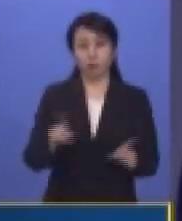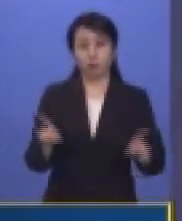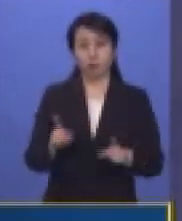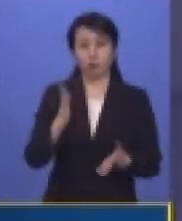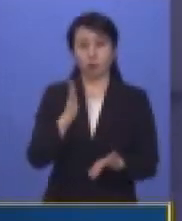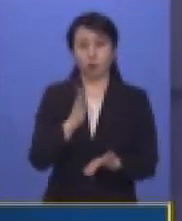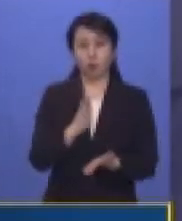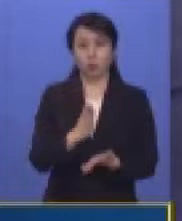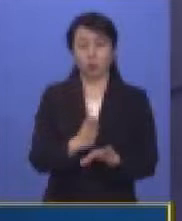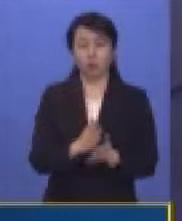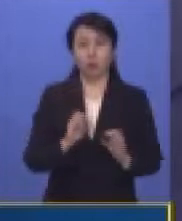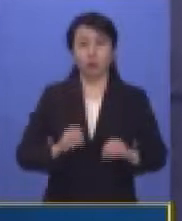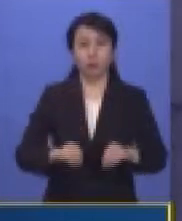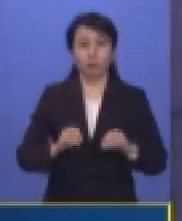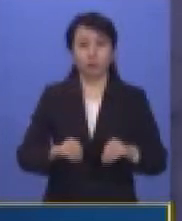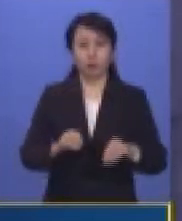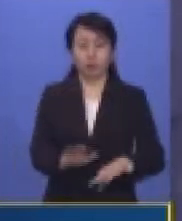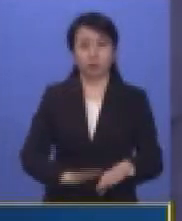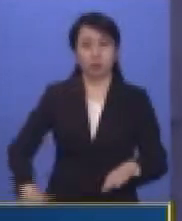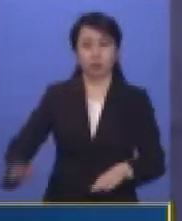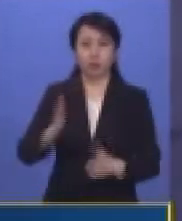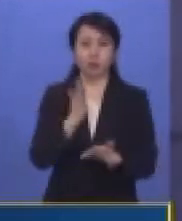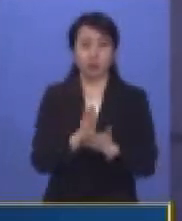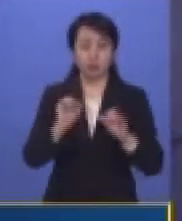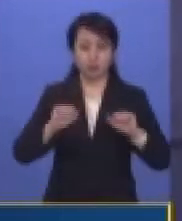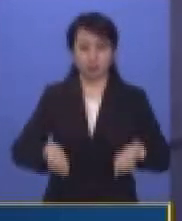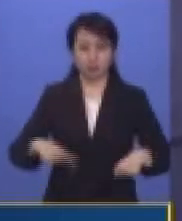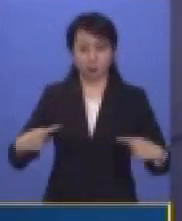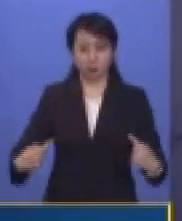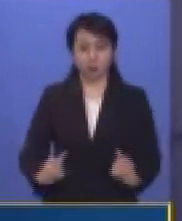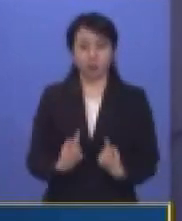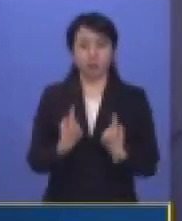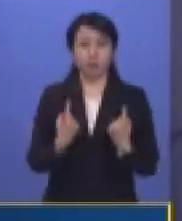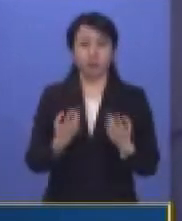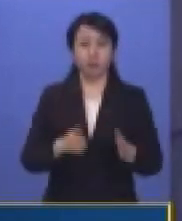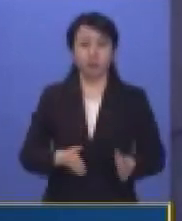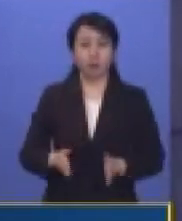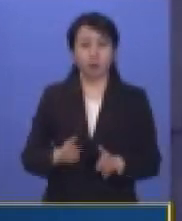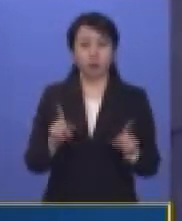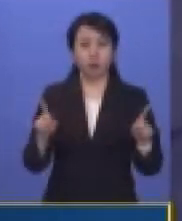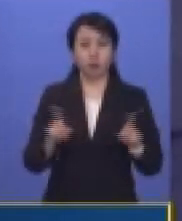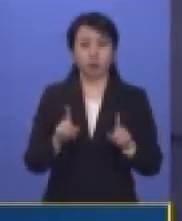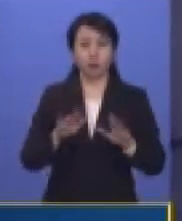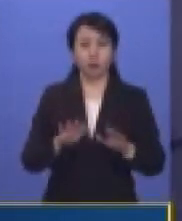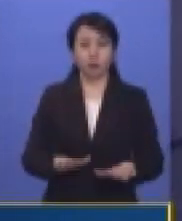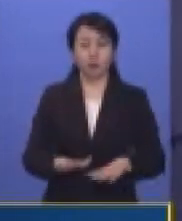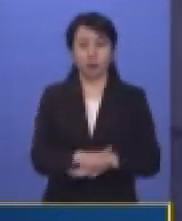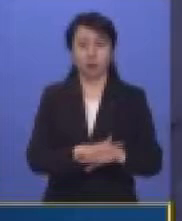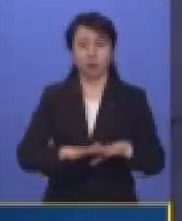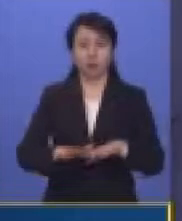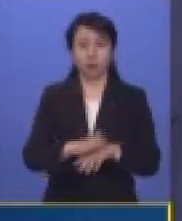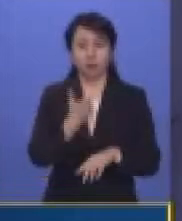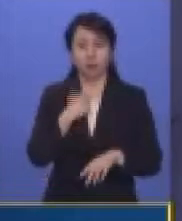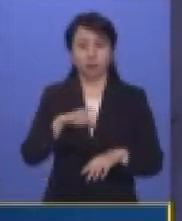имеется, значит, посевная площадь, имеется потенциал, восстановили, приняли решение по восстановлению огорода с целью того, чтобы местное население по